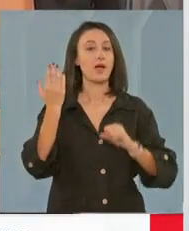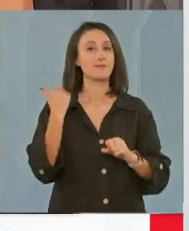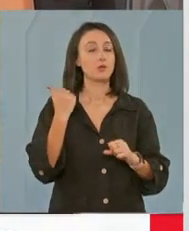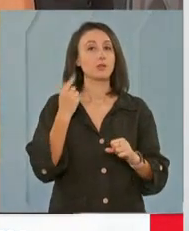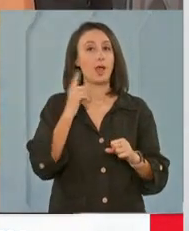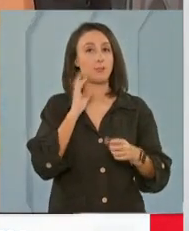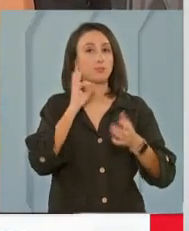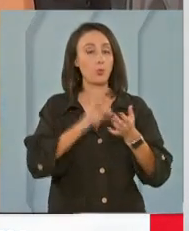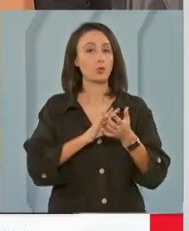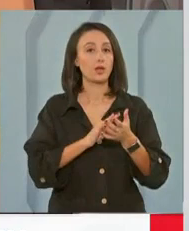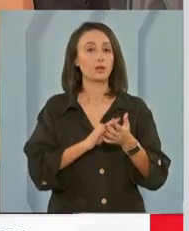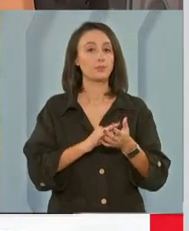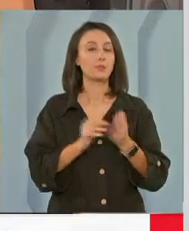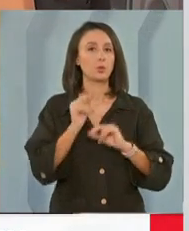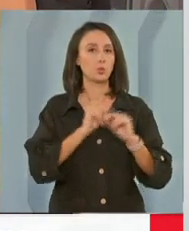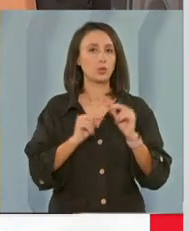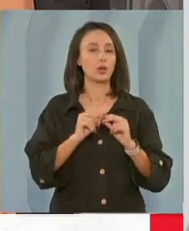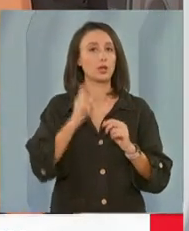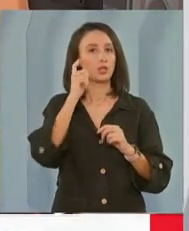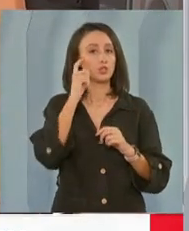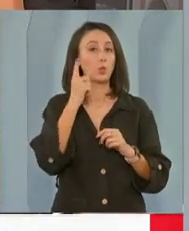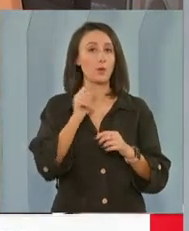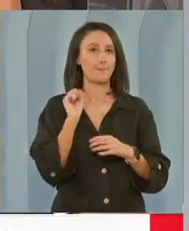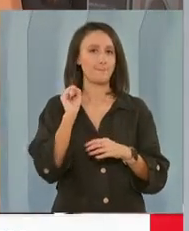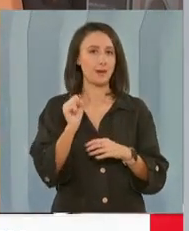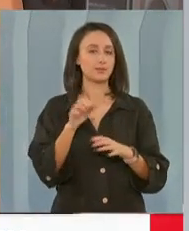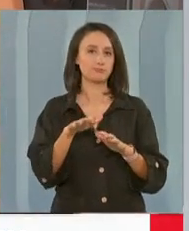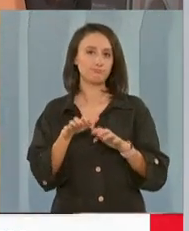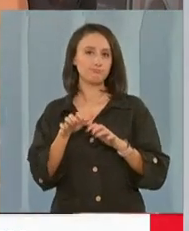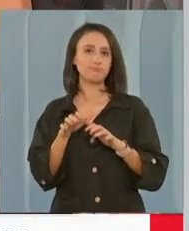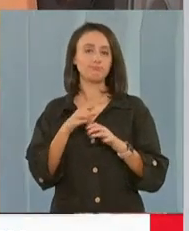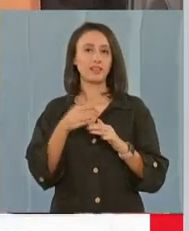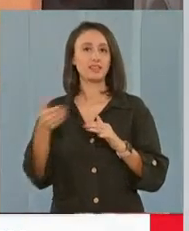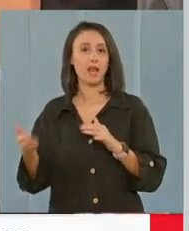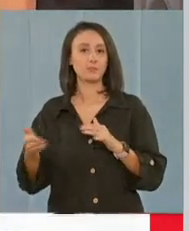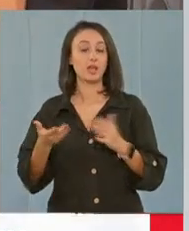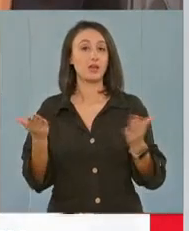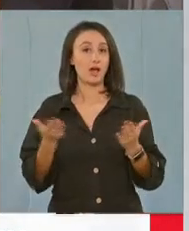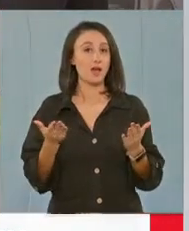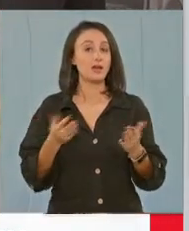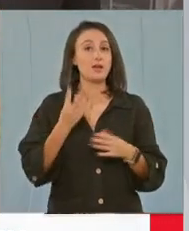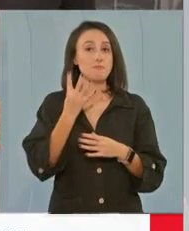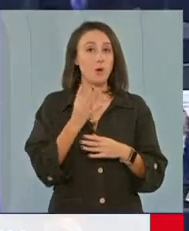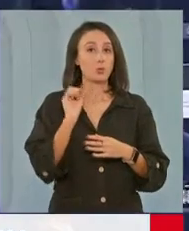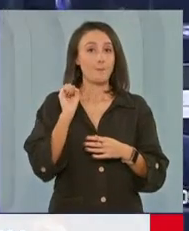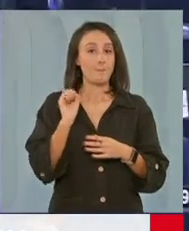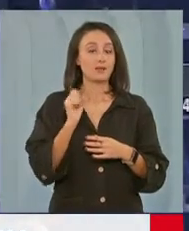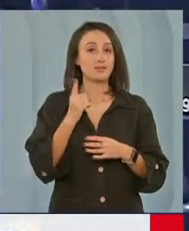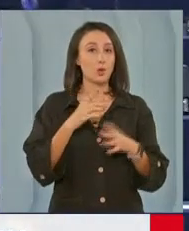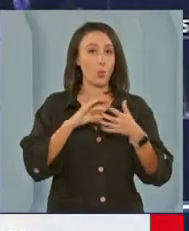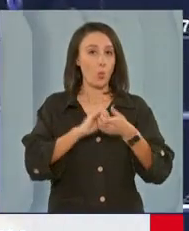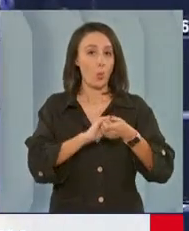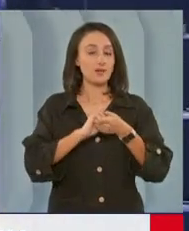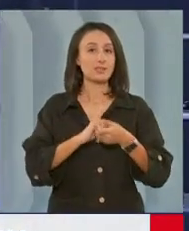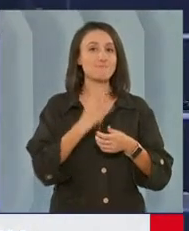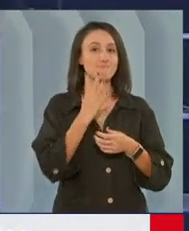la propunerea Union Christian. Union Christian este un partid ultraconservator de extremă dreapta, care este al patrulea partid din coaliția